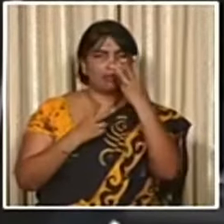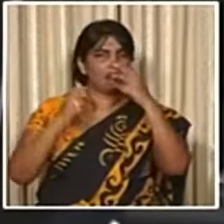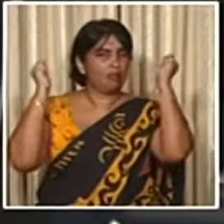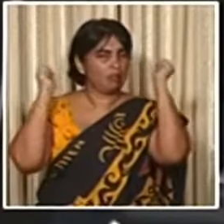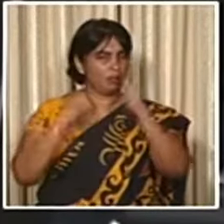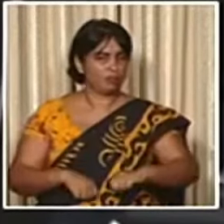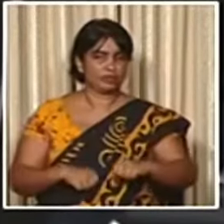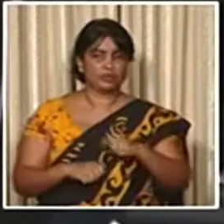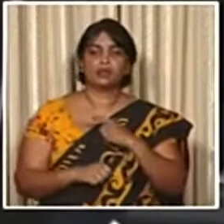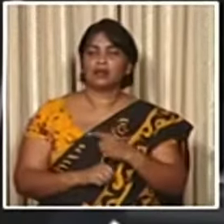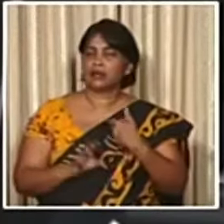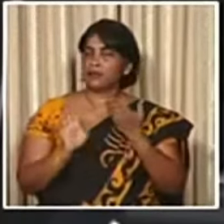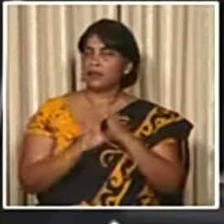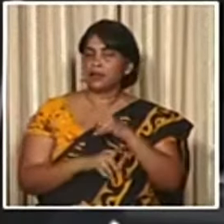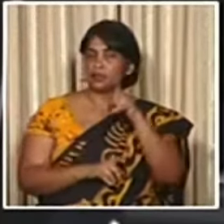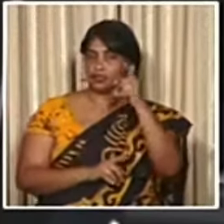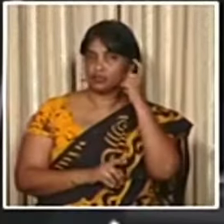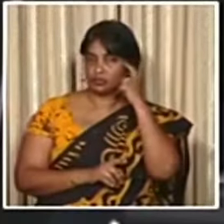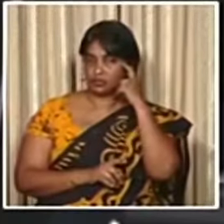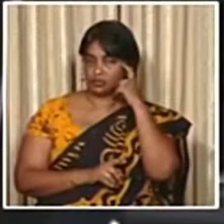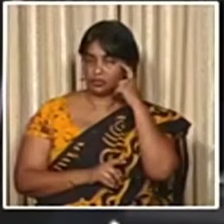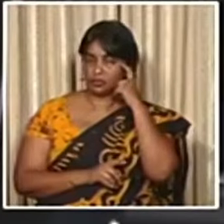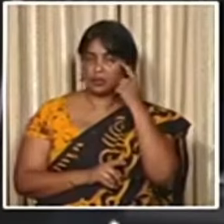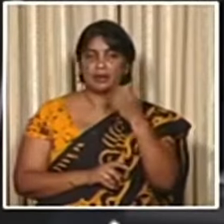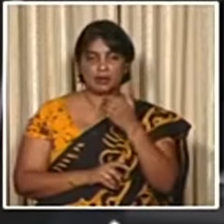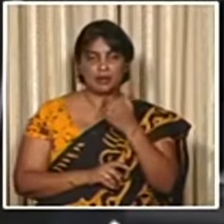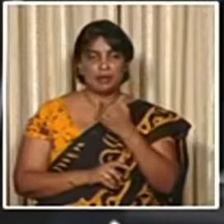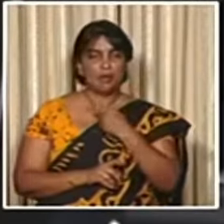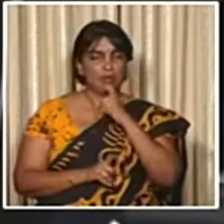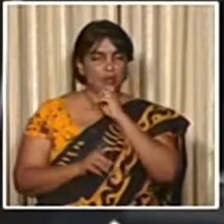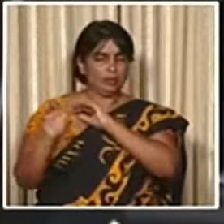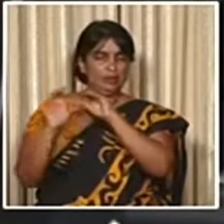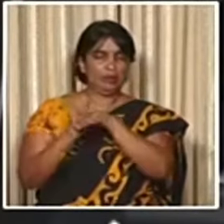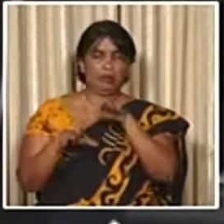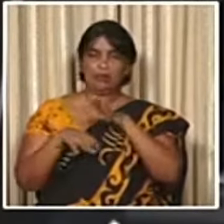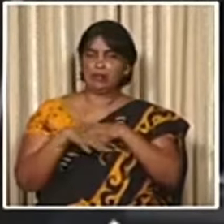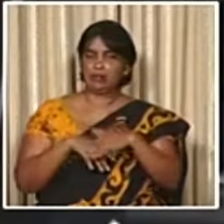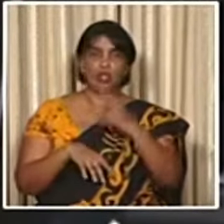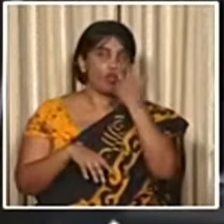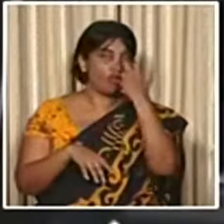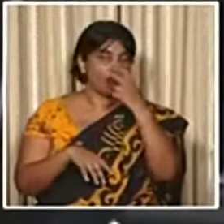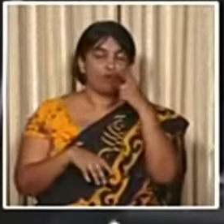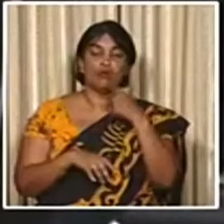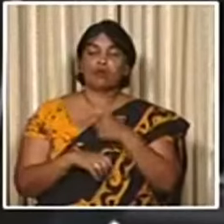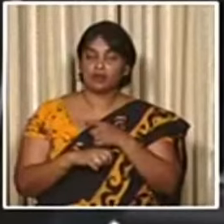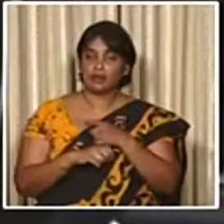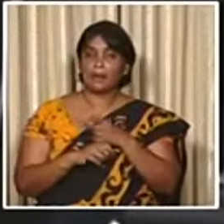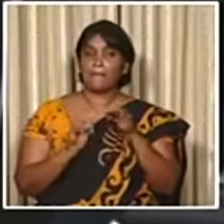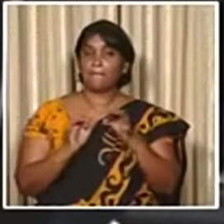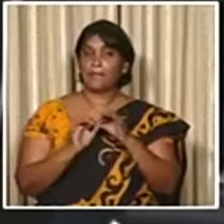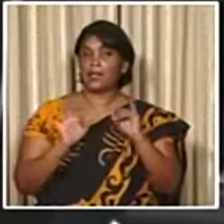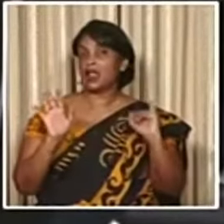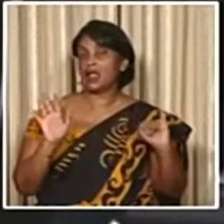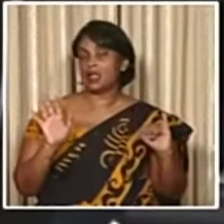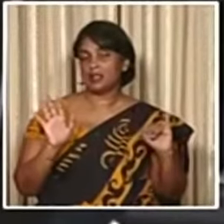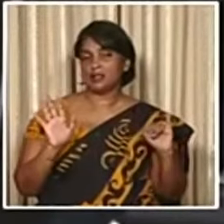වැටුණාද දැන් පහුගිය කාලේ ඔබතුමා දන්නවා මම මේ නඩුවලත් වෙන හිටියා කළුතර බිලියන